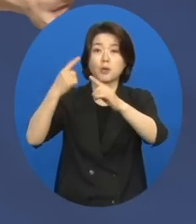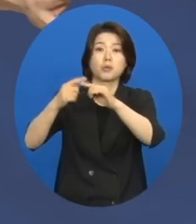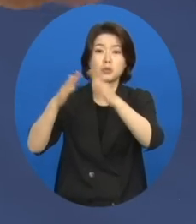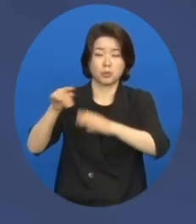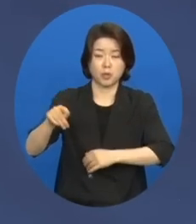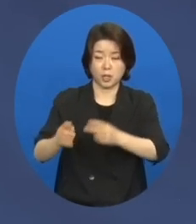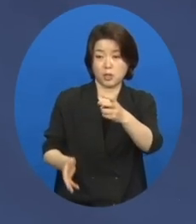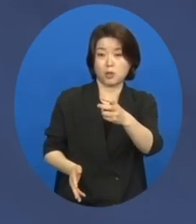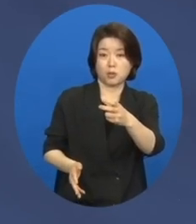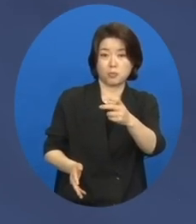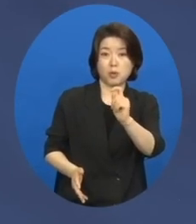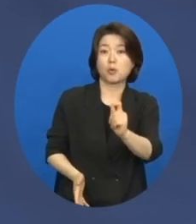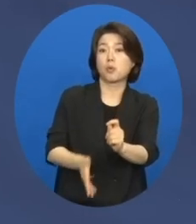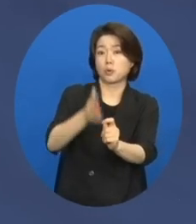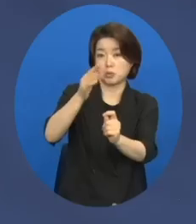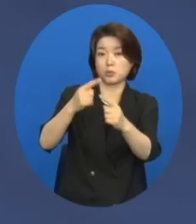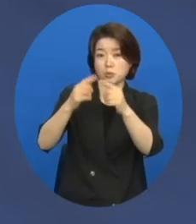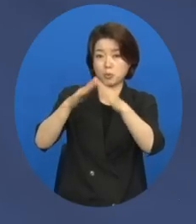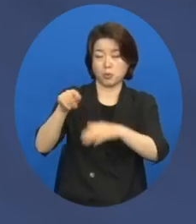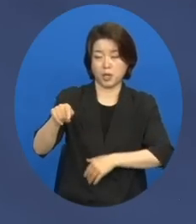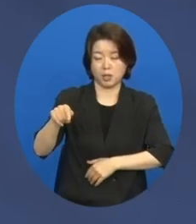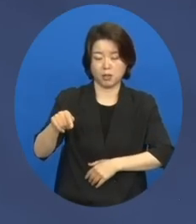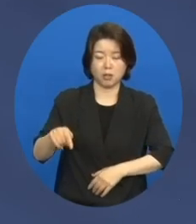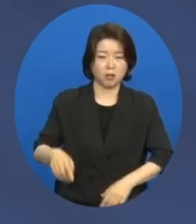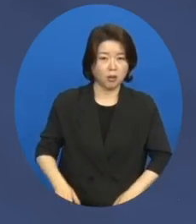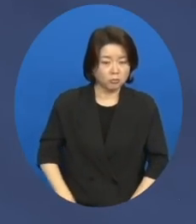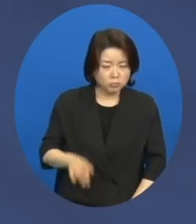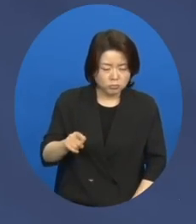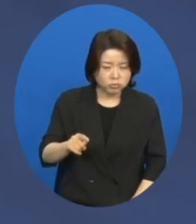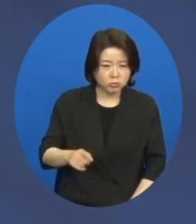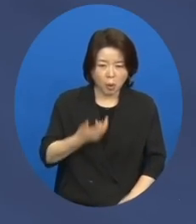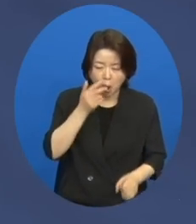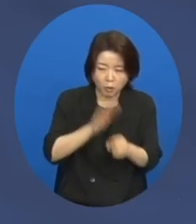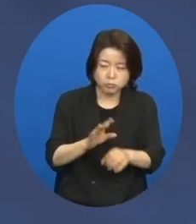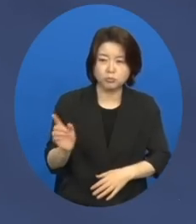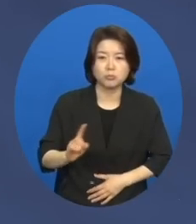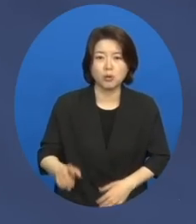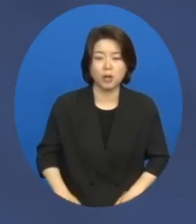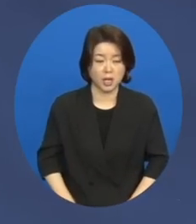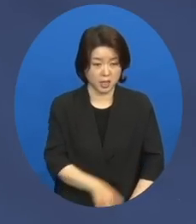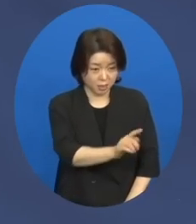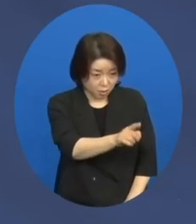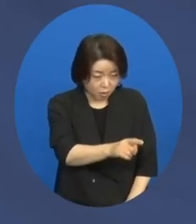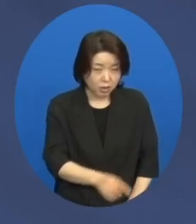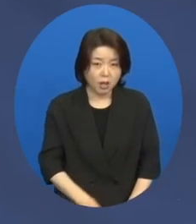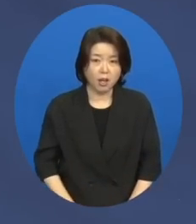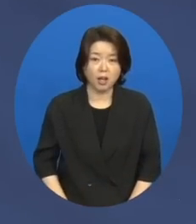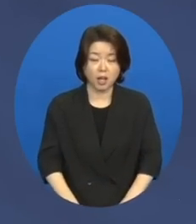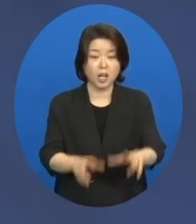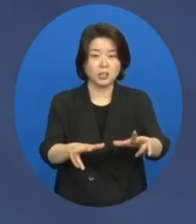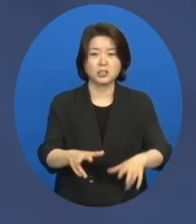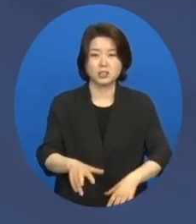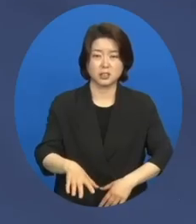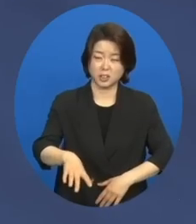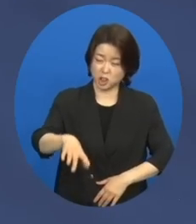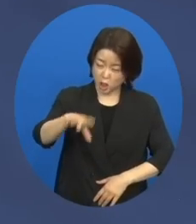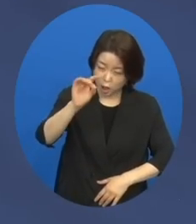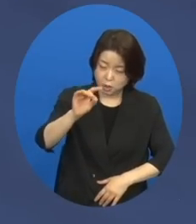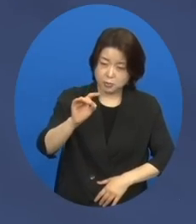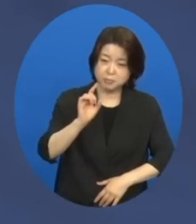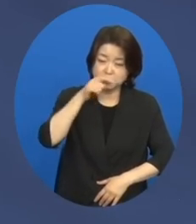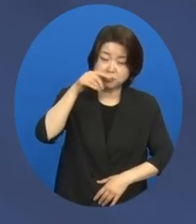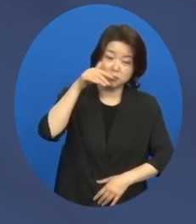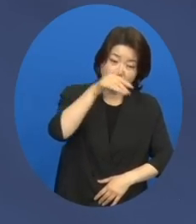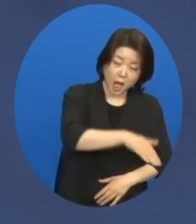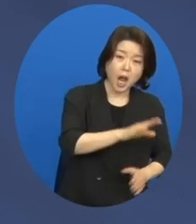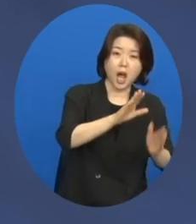고린도 교회가. 그런데 그 교회가 너무 어처구니없게 너희가 지금 처음 타락을 하게 할